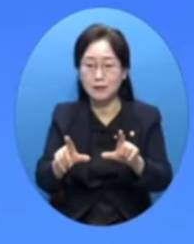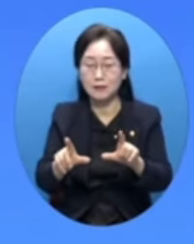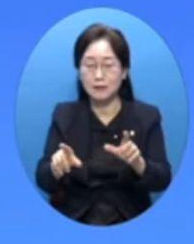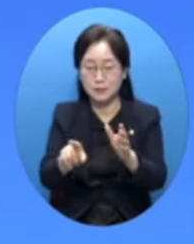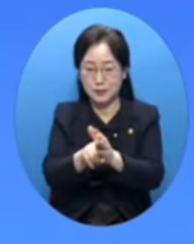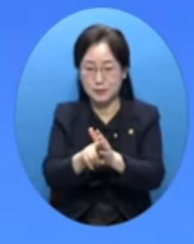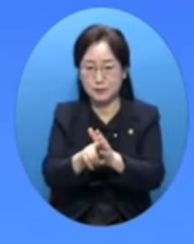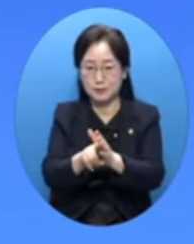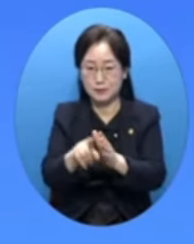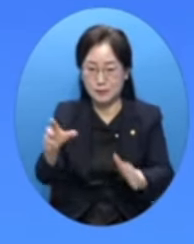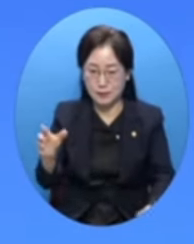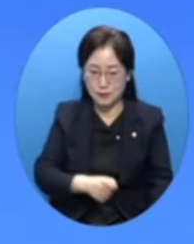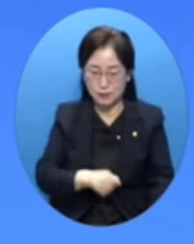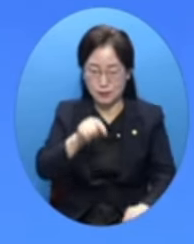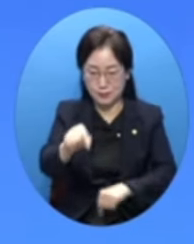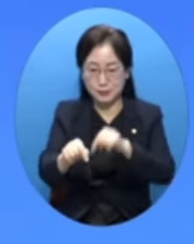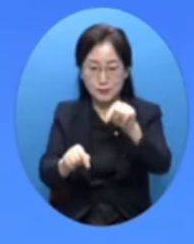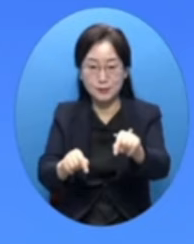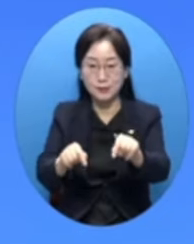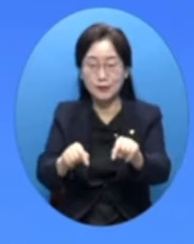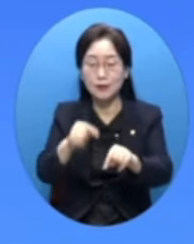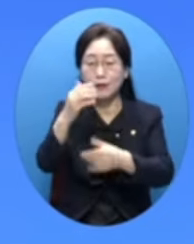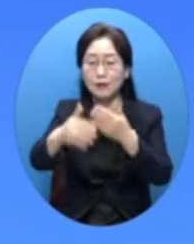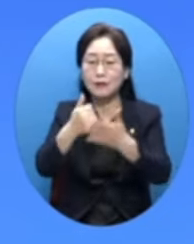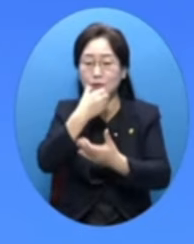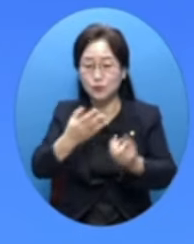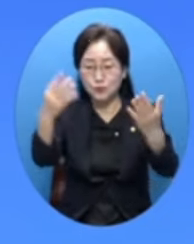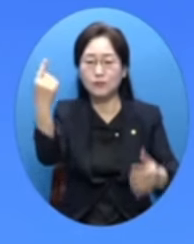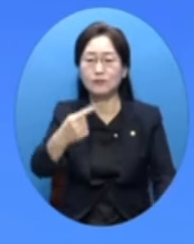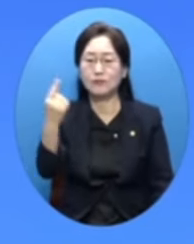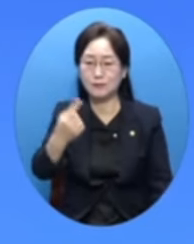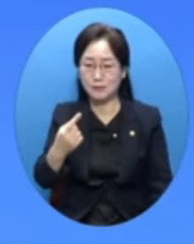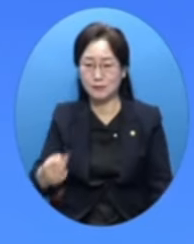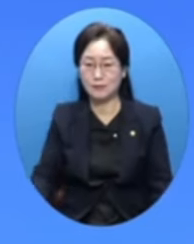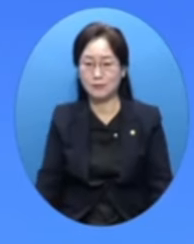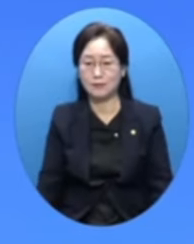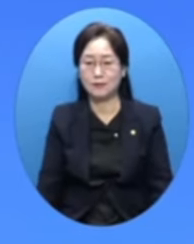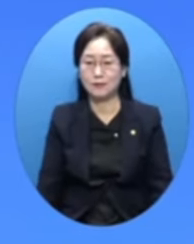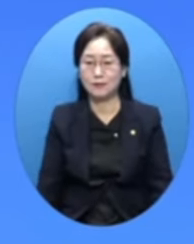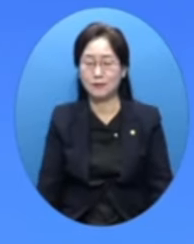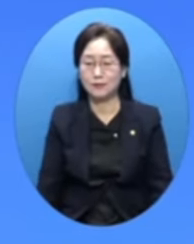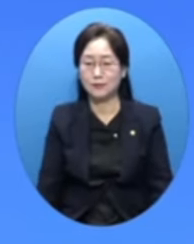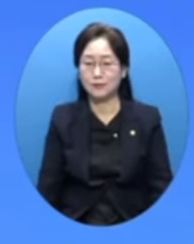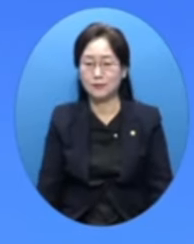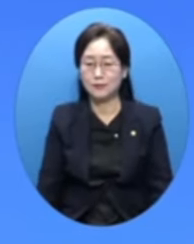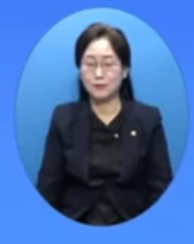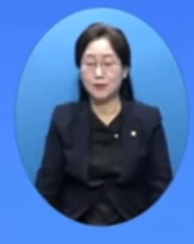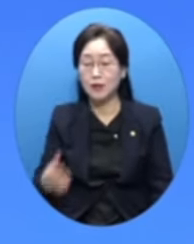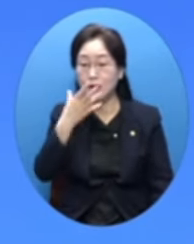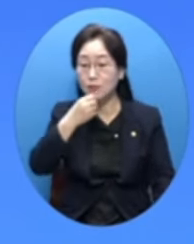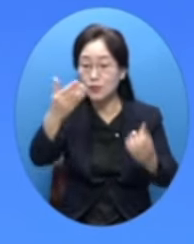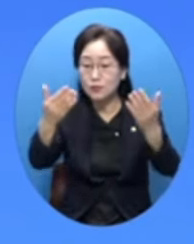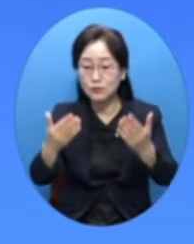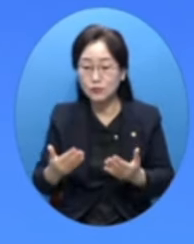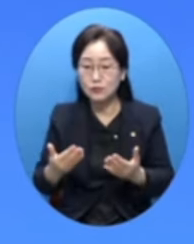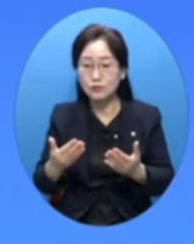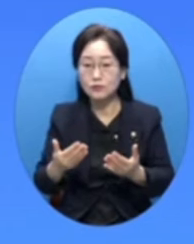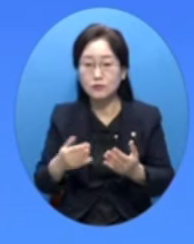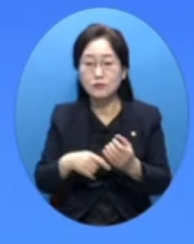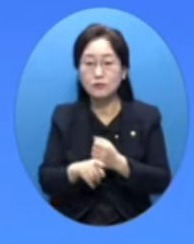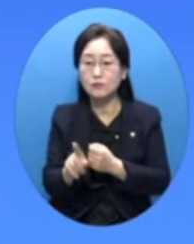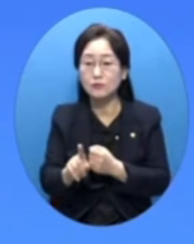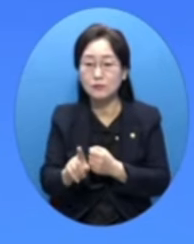믿음의 씨앗으로 심을 때 하나님의 축복이 우리에게 임하게 되는 것입니다 이 같은 복을 주신 것은 우리가